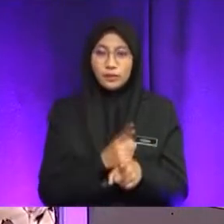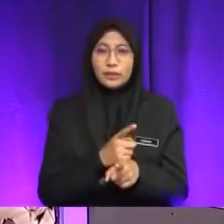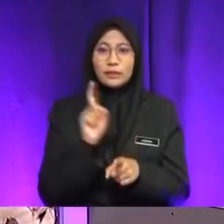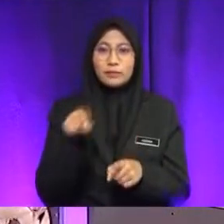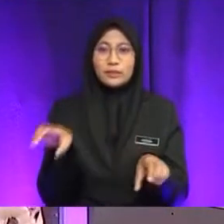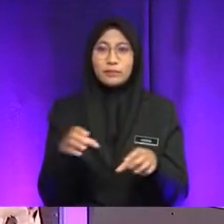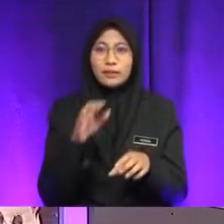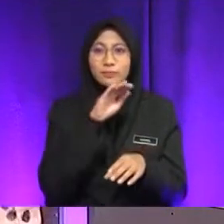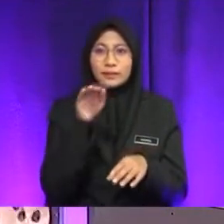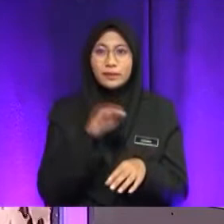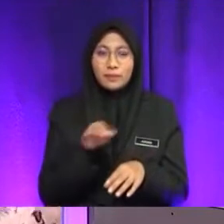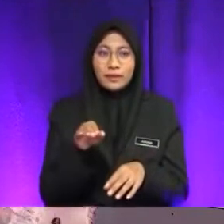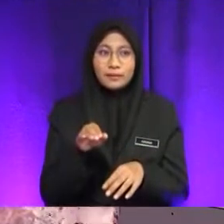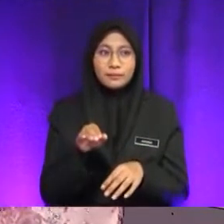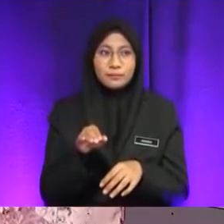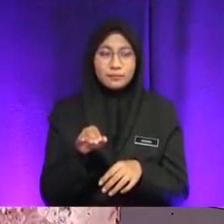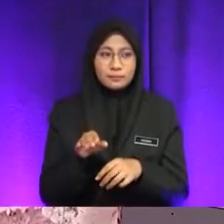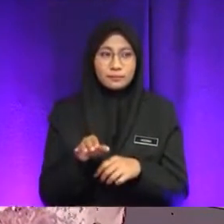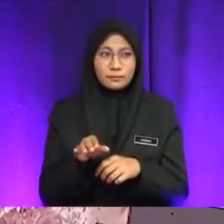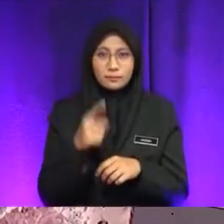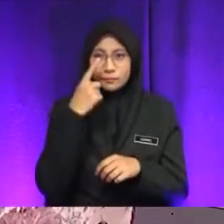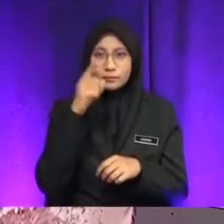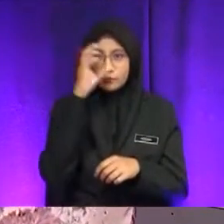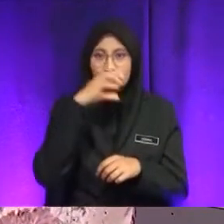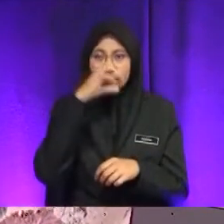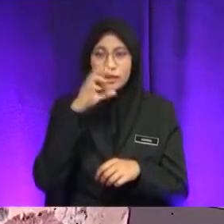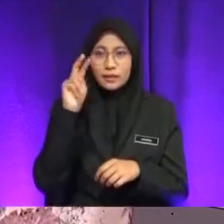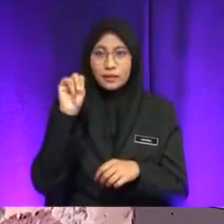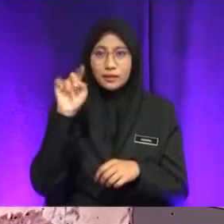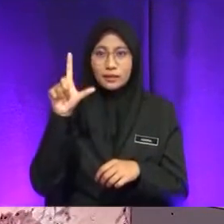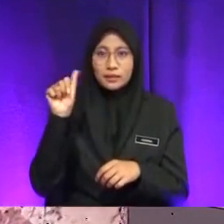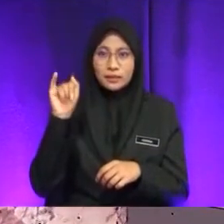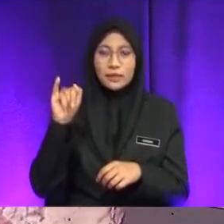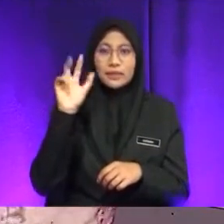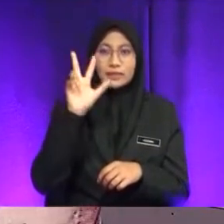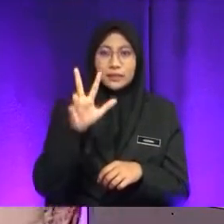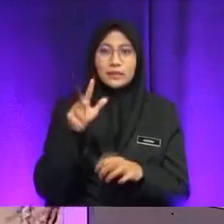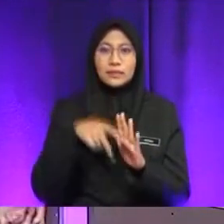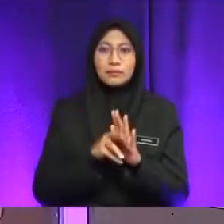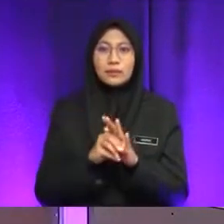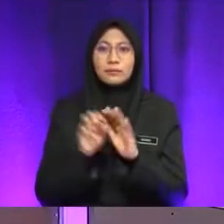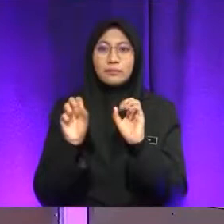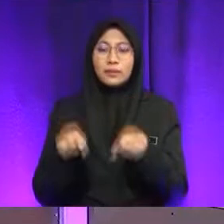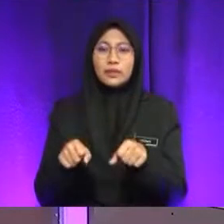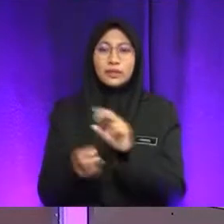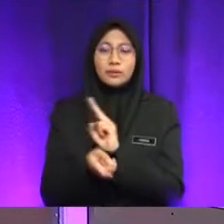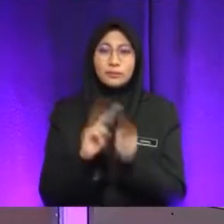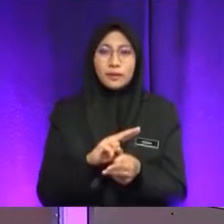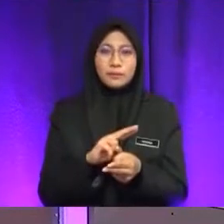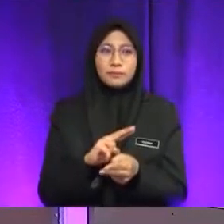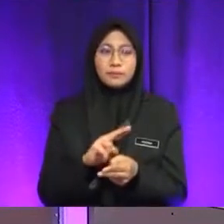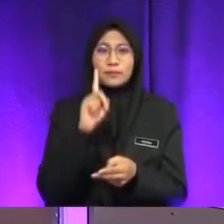kenapa berubah bersamaan ini karena kita enam mencari nilai tiga pembeli ubah jadi apabila bersamaan